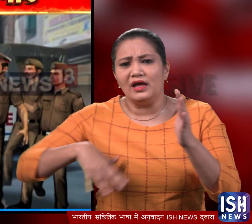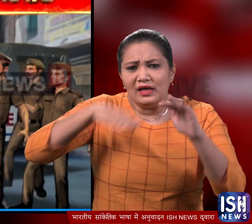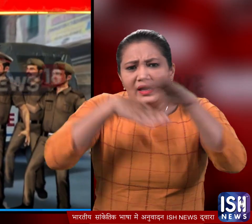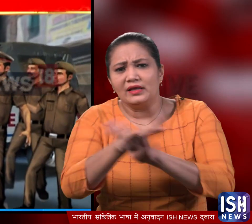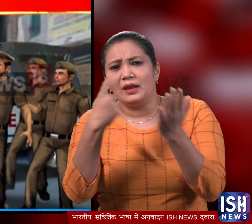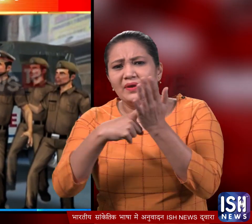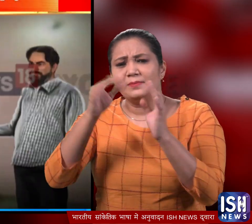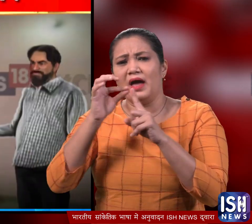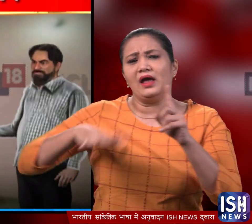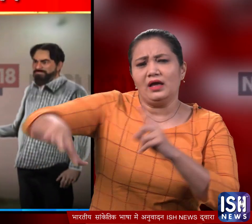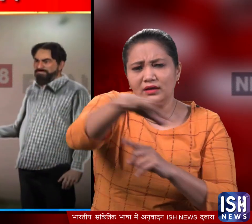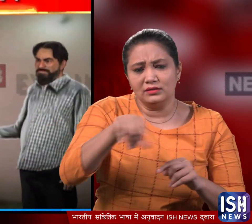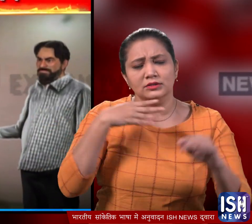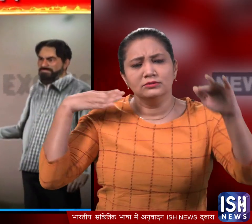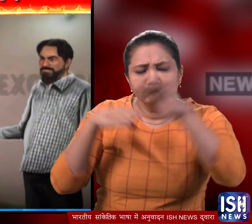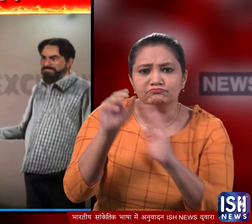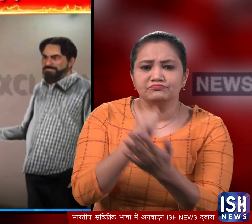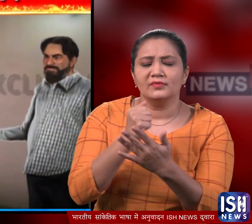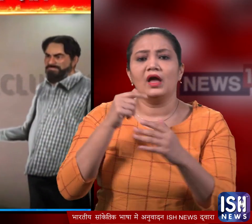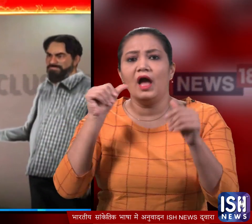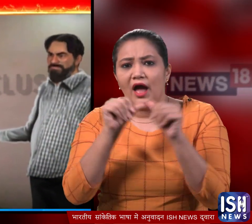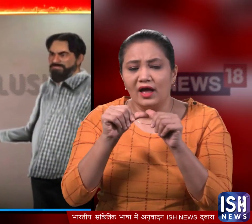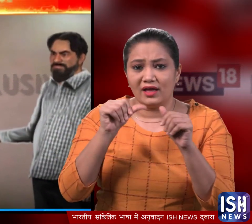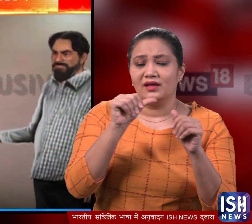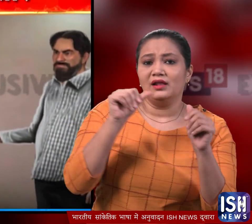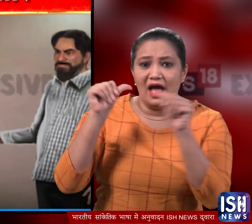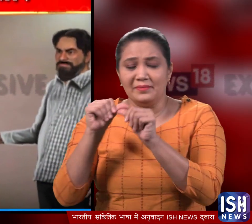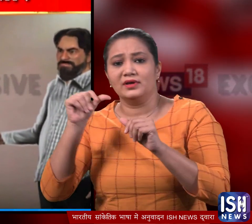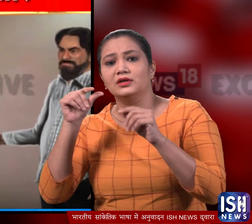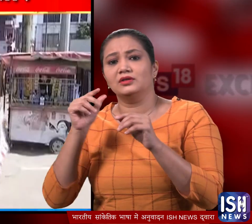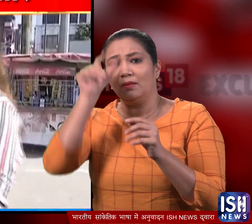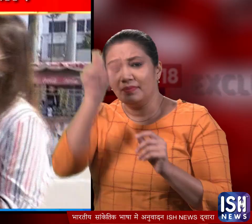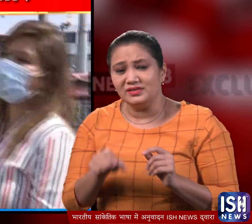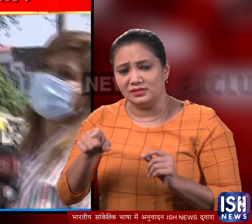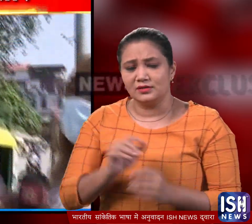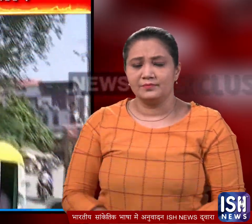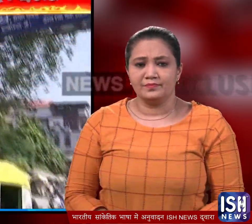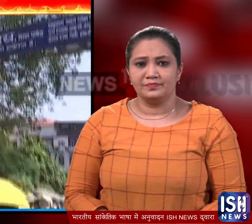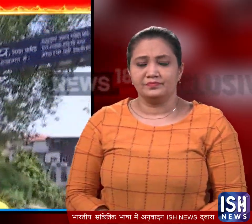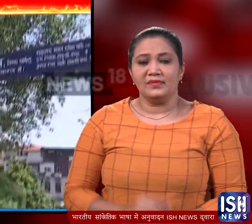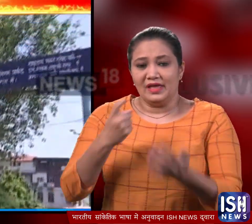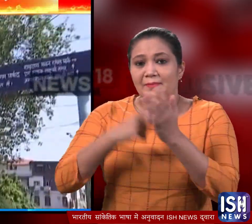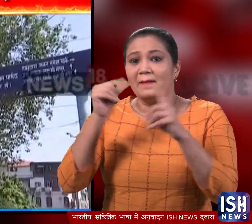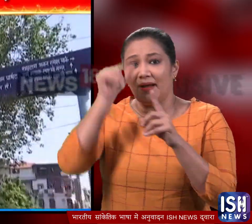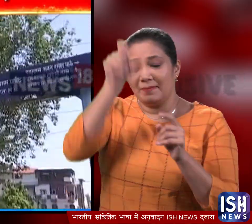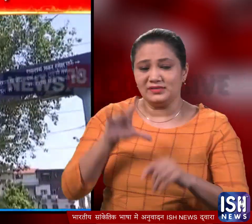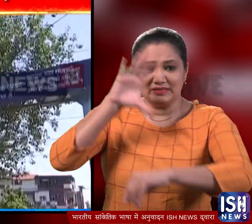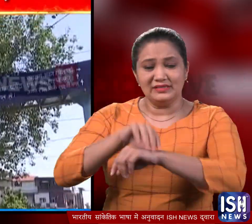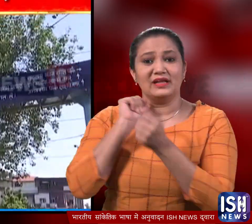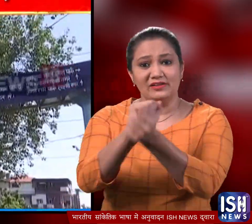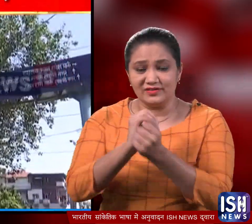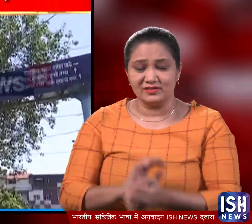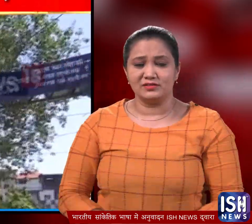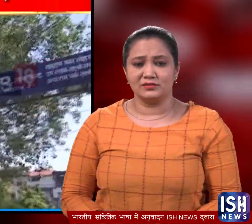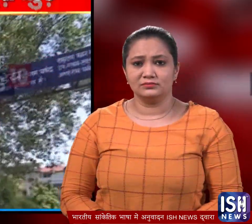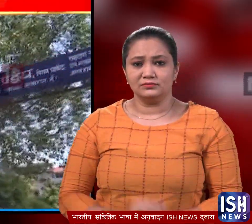रमेश पार्क इलाके में पहुंची और उसने वहां अली अहमद नूरी नाम से रह रहे अशरफ को पकड़ लिया। रमेश पार्क से गिरफ्तार किया है। बताया जा रहा